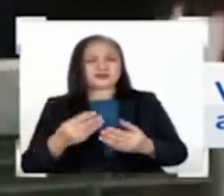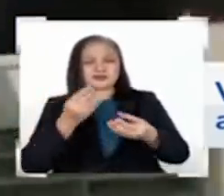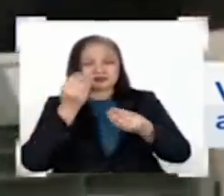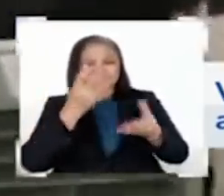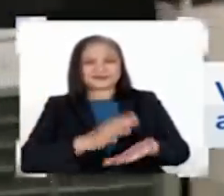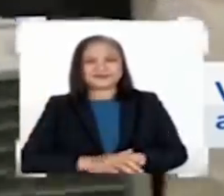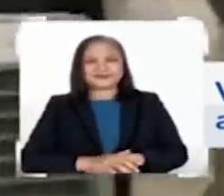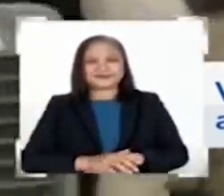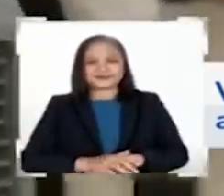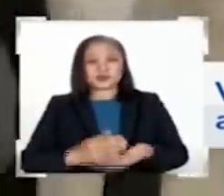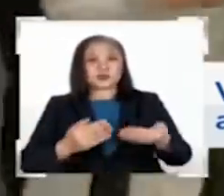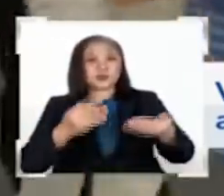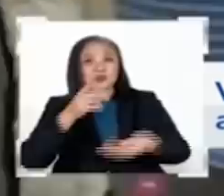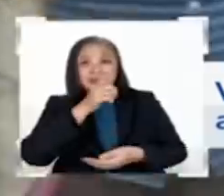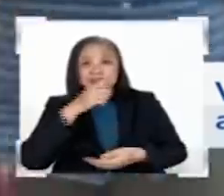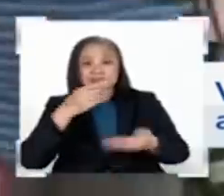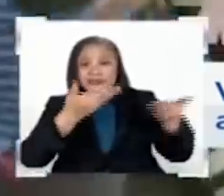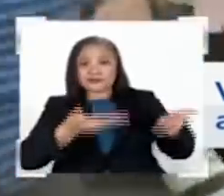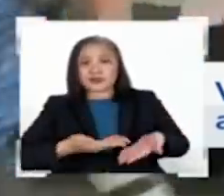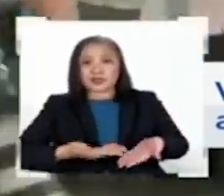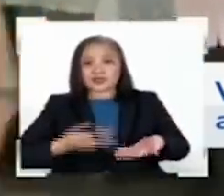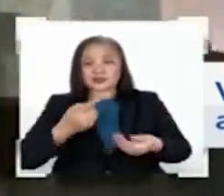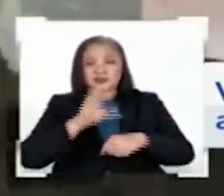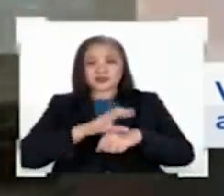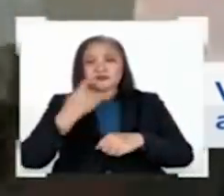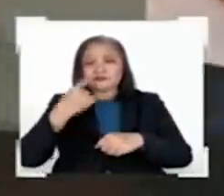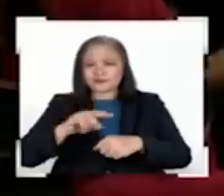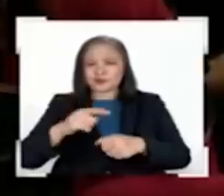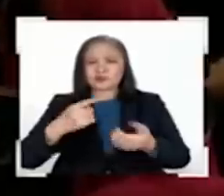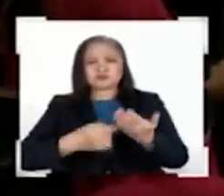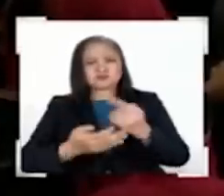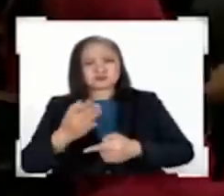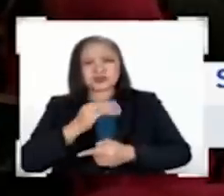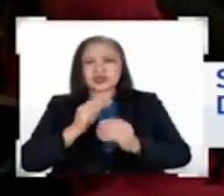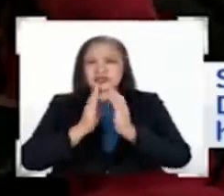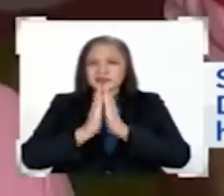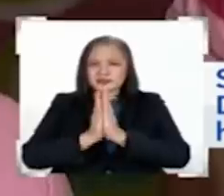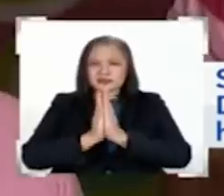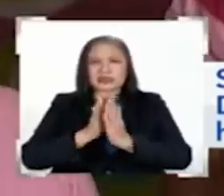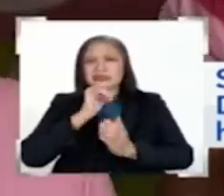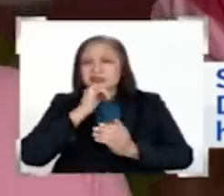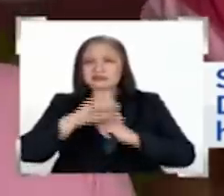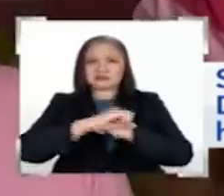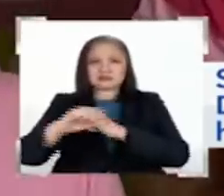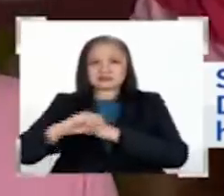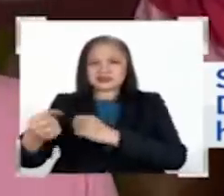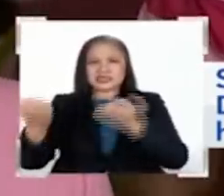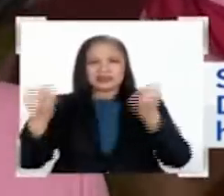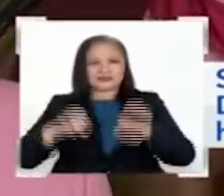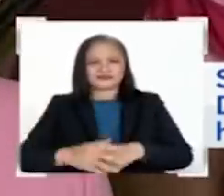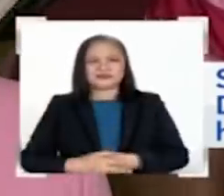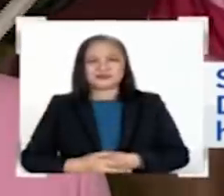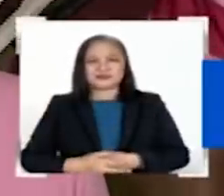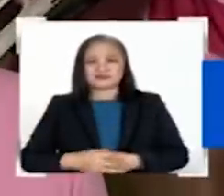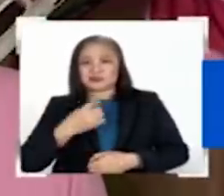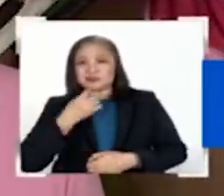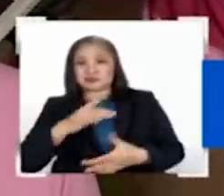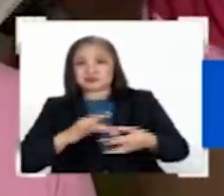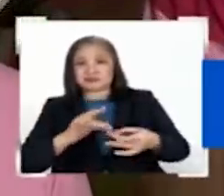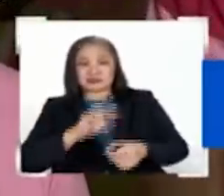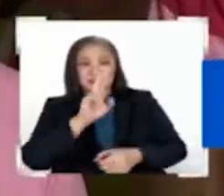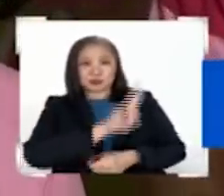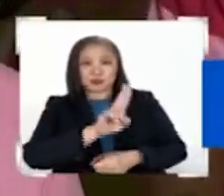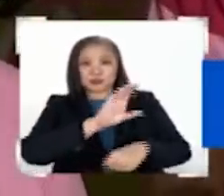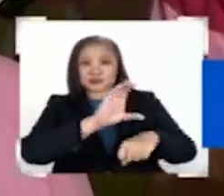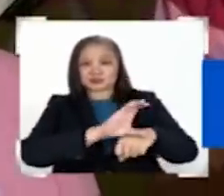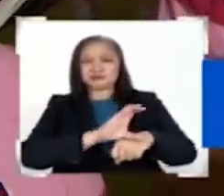simbahan para sa dialogo at pagdarasal. Hindi raw yun campaign event. Doon sa usapin nung ginagamit yung simbahan, ako naniniwala, ang Diyos ang